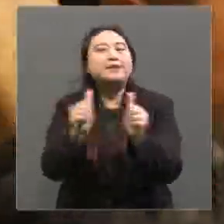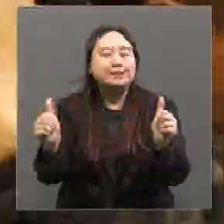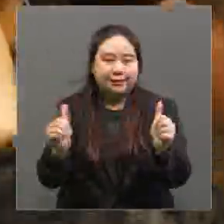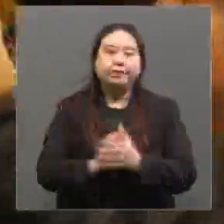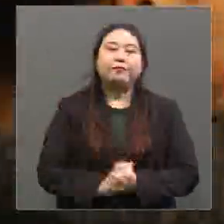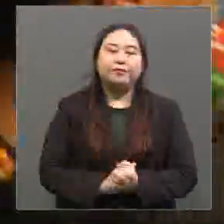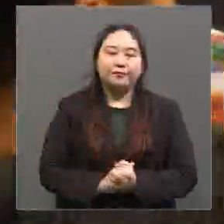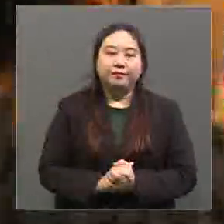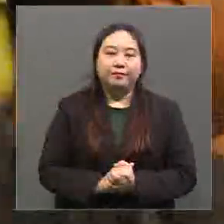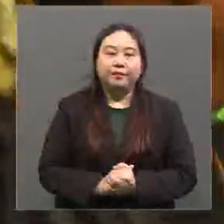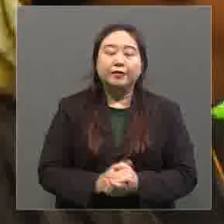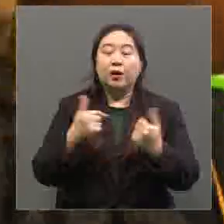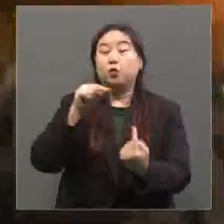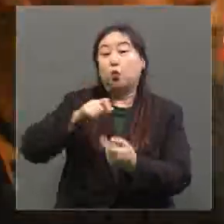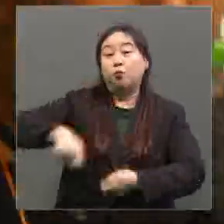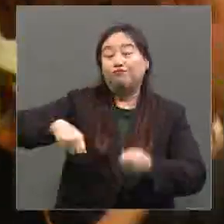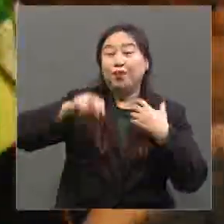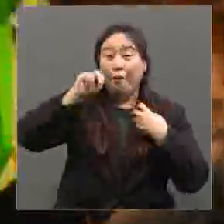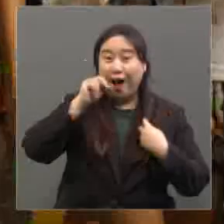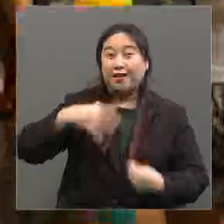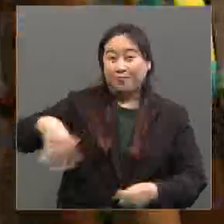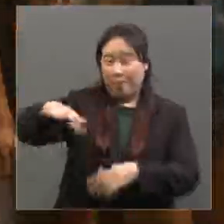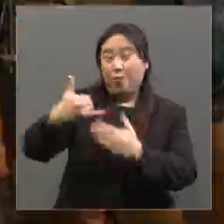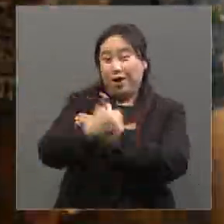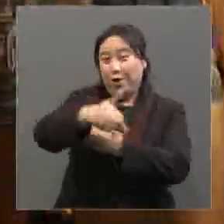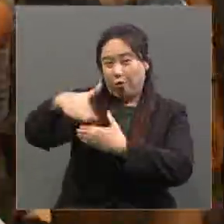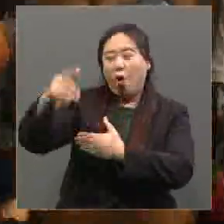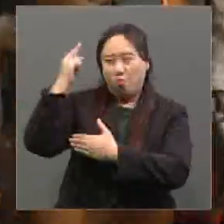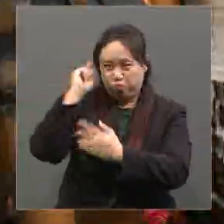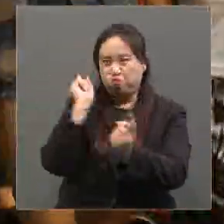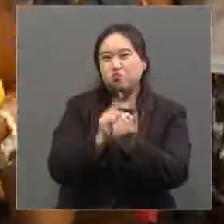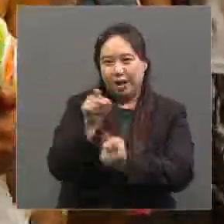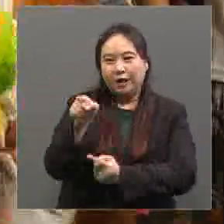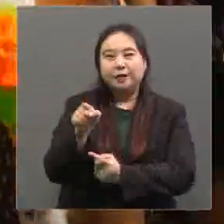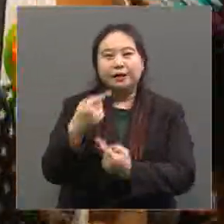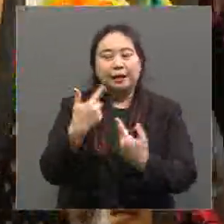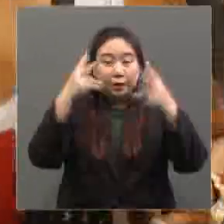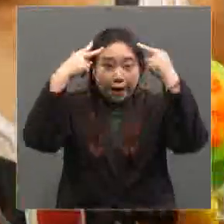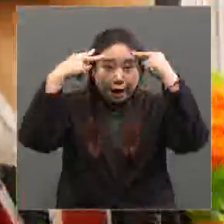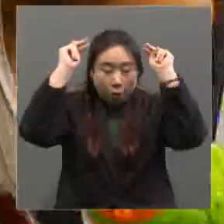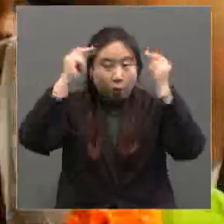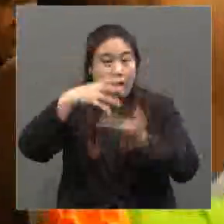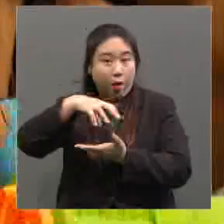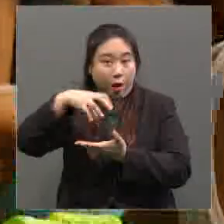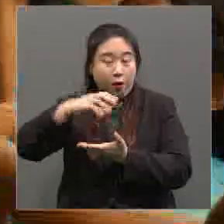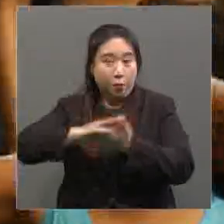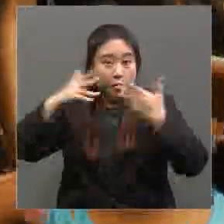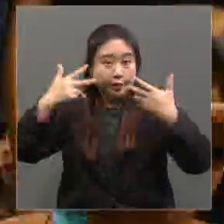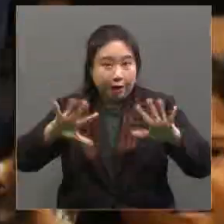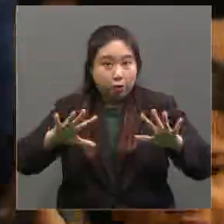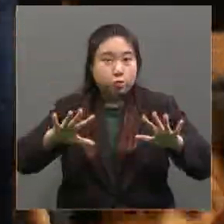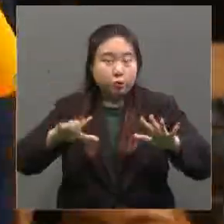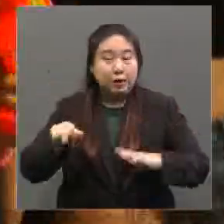ผู้อื่นแน่นอนนะคะว่าสงกรานต์ก็เป็นที่รู้จักนะคะแล้วหลังจากที่นายกรัฐมนตรีพูดเนี่ยนะคะใน